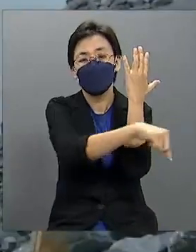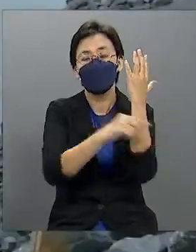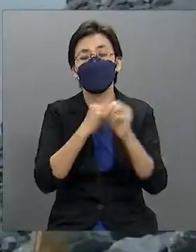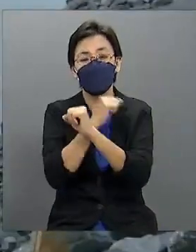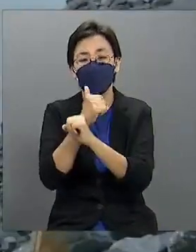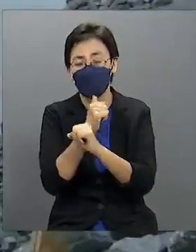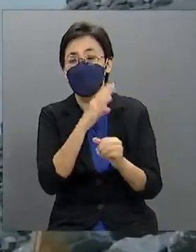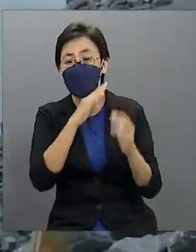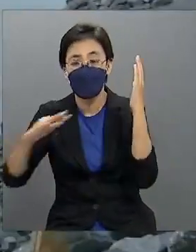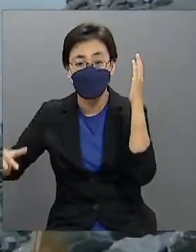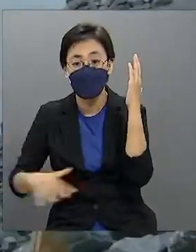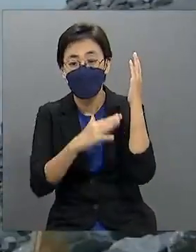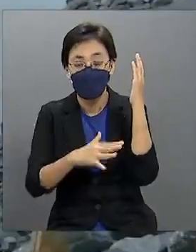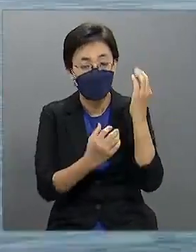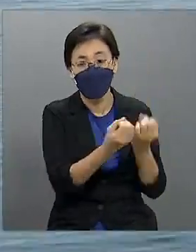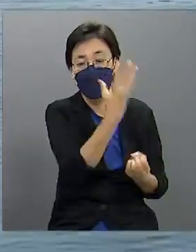มอะไรป้องกัน